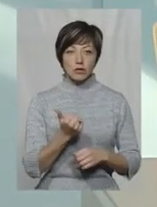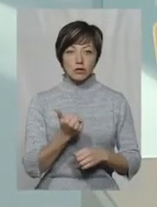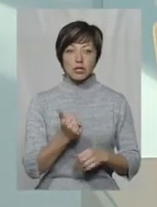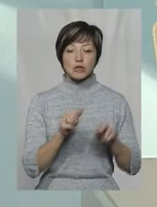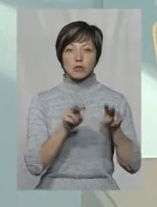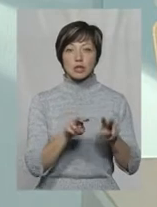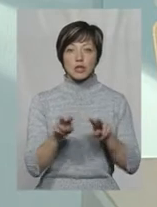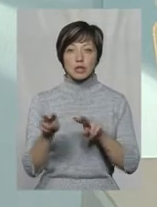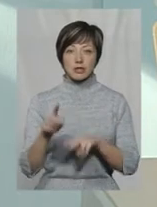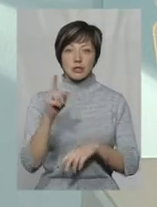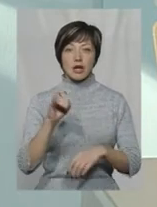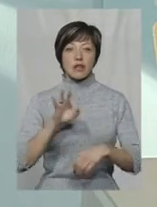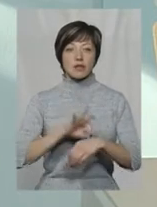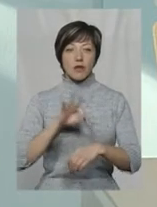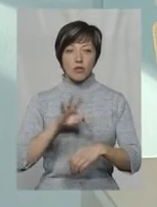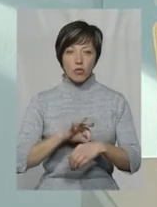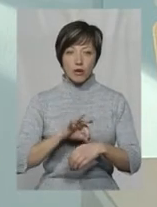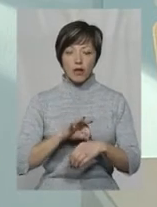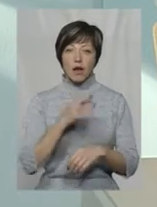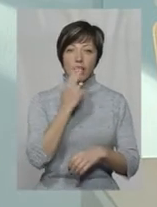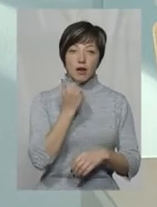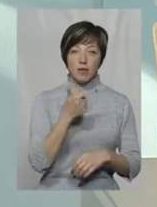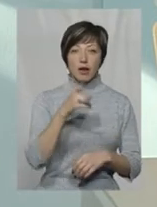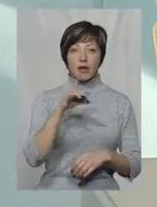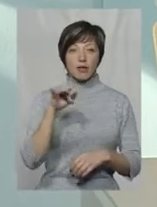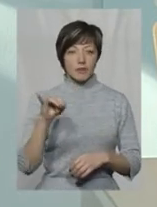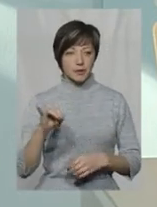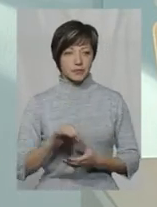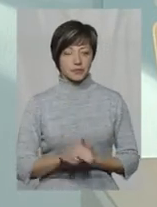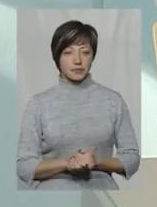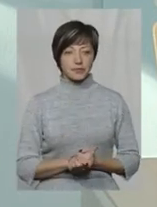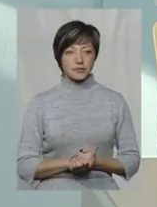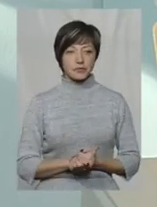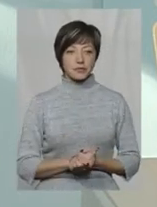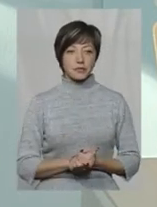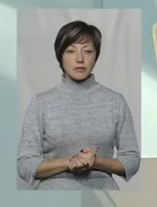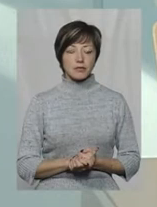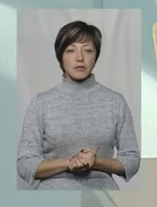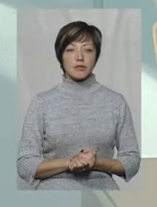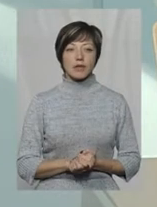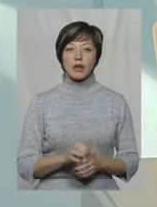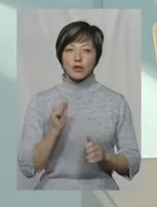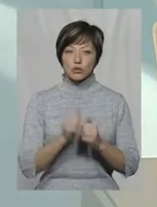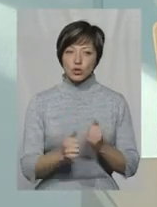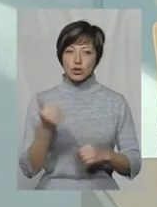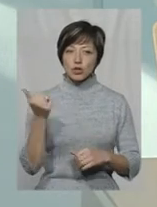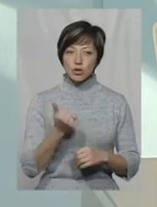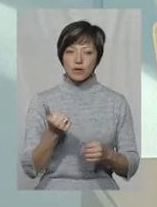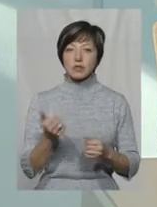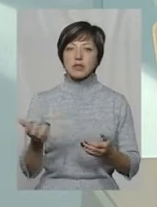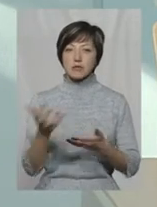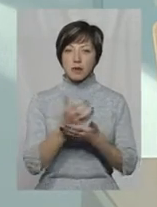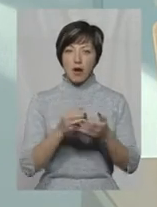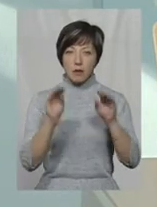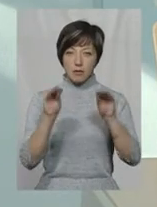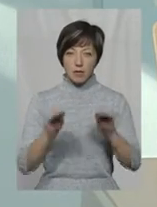щотижневе спостереження за захворюваністю на грип та гострі респіраторні інфекції. Щотижня ми збираємо цю